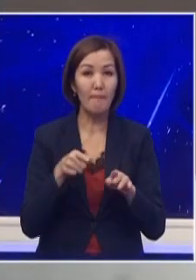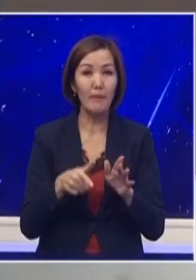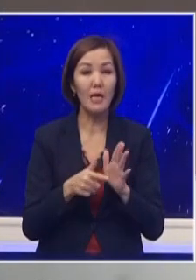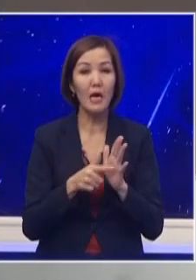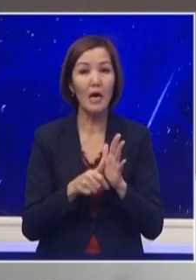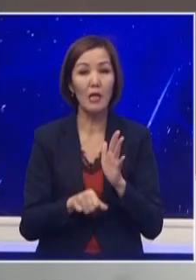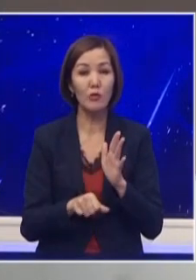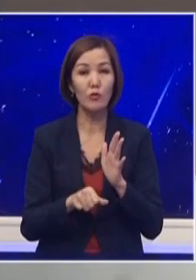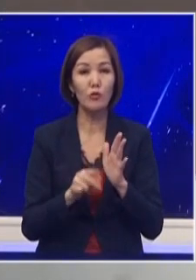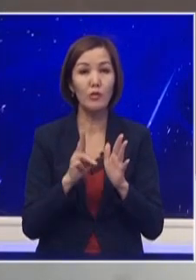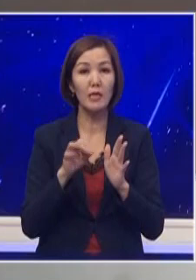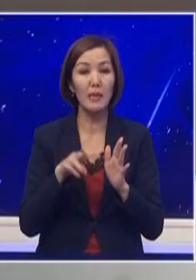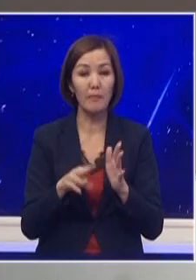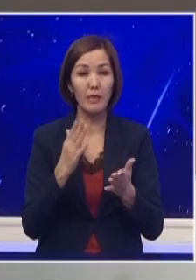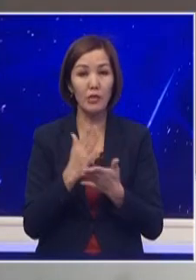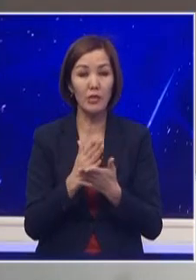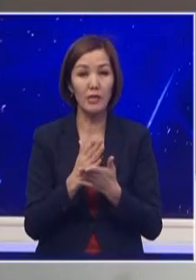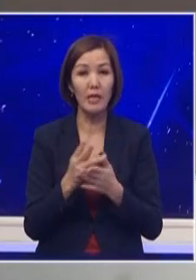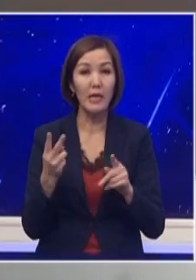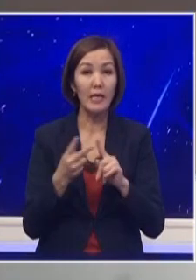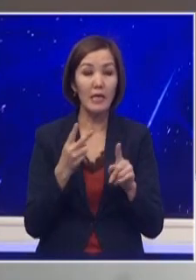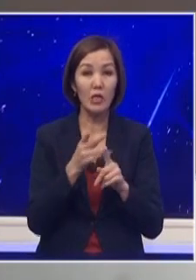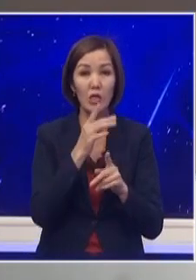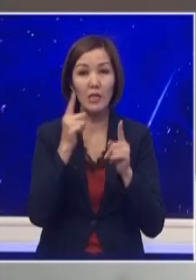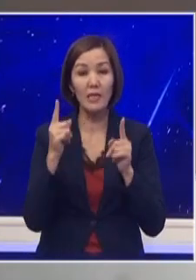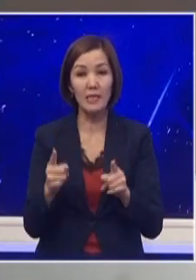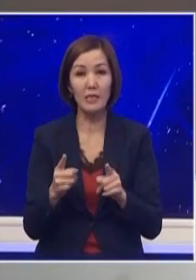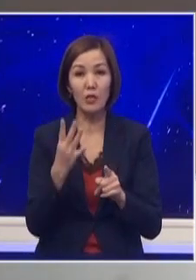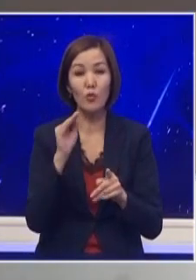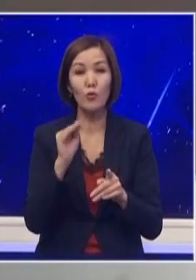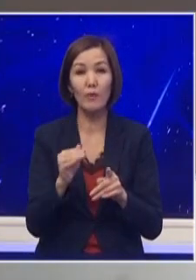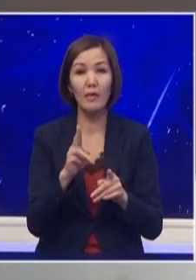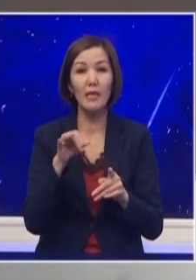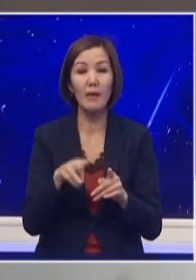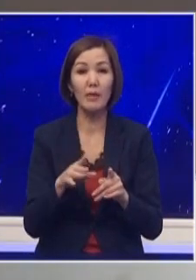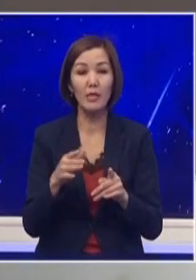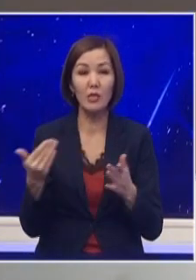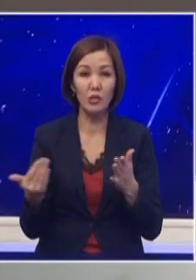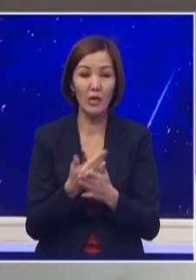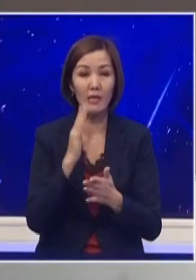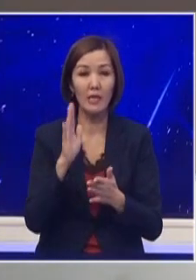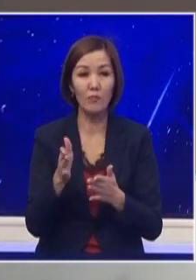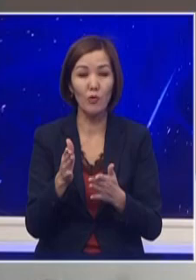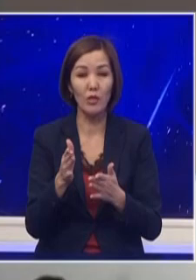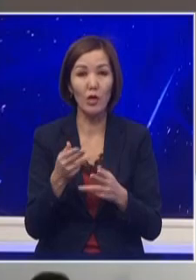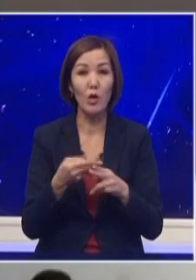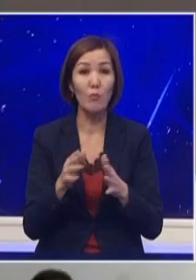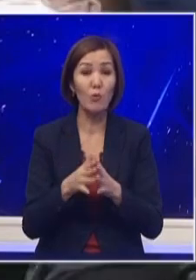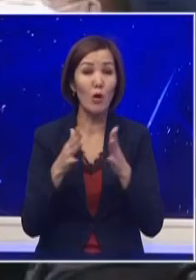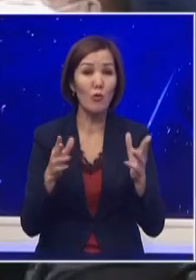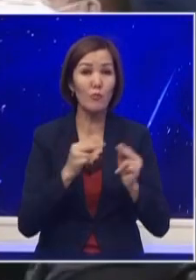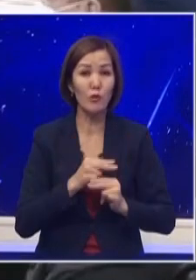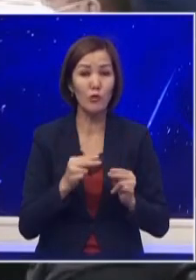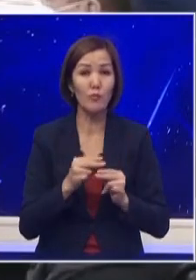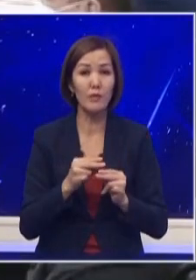1600 километр. Екінші кезеңде 4000 километрге жуық желі жаңартылады. Бұл өте ауқымды жұмыс,